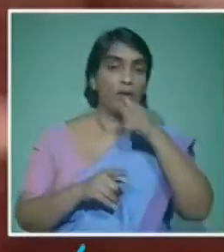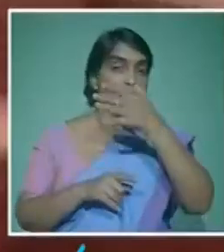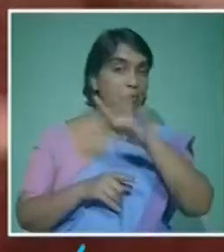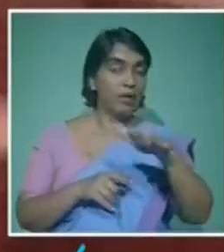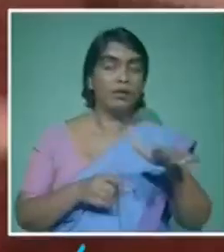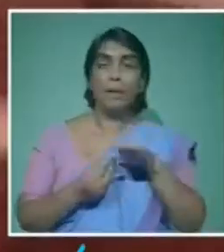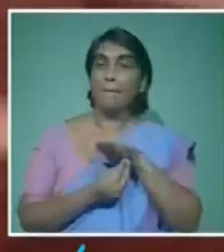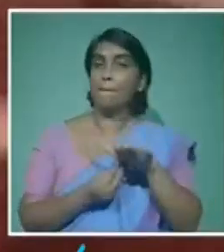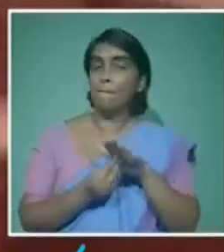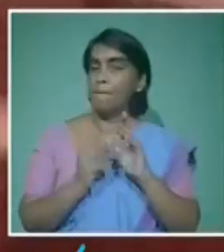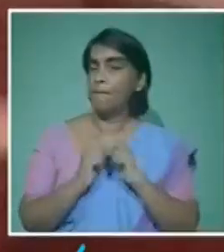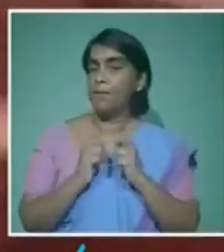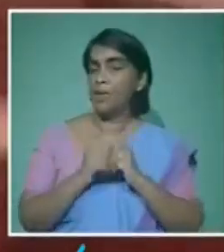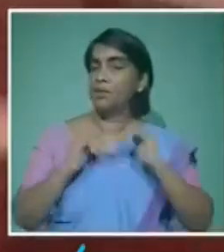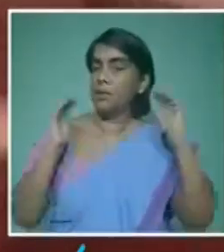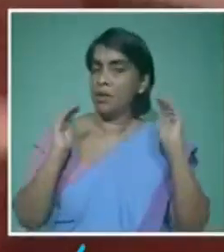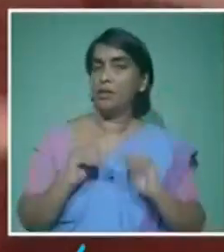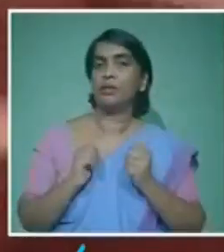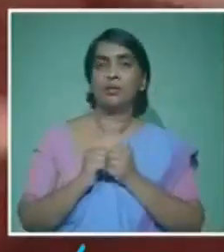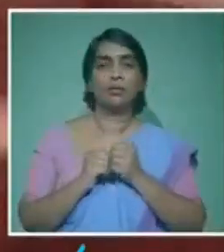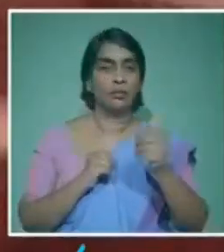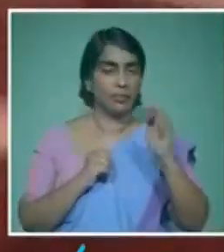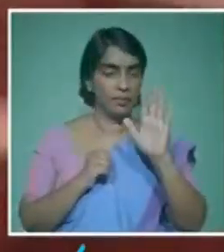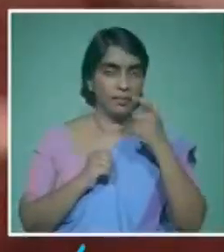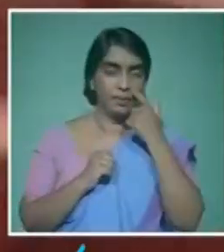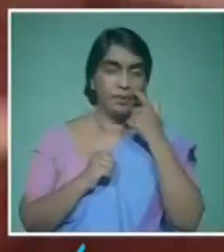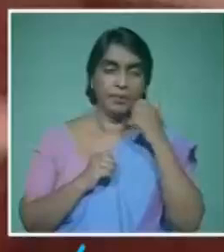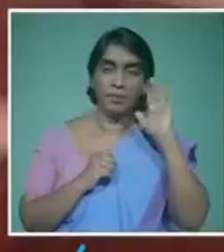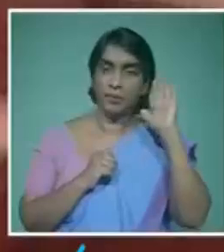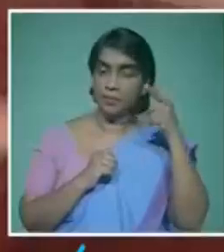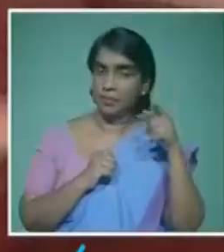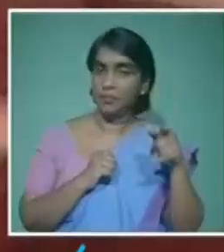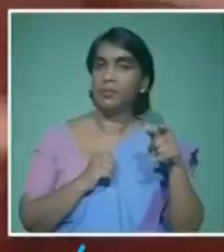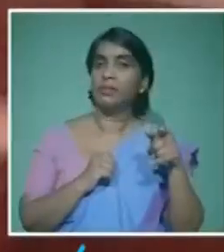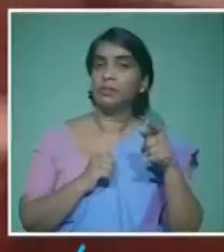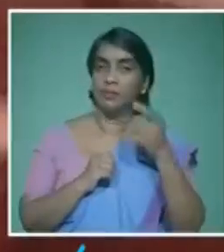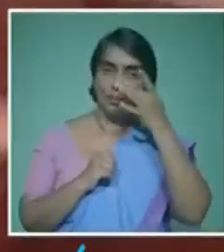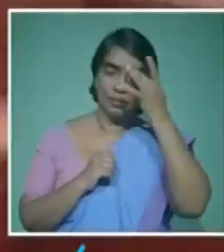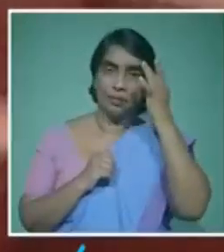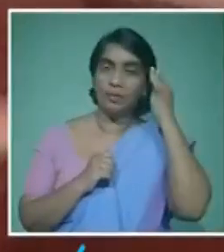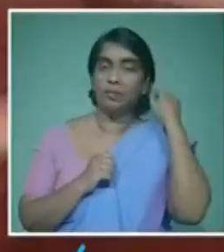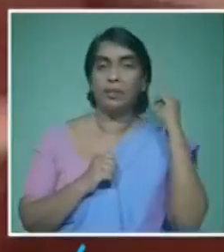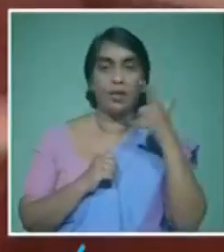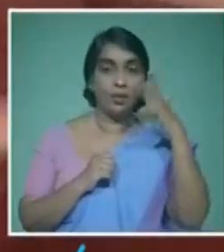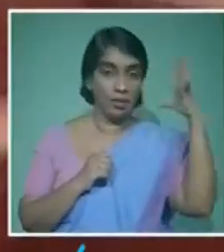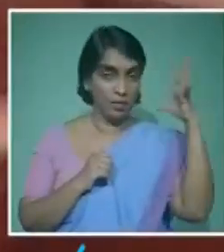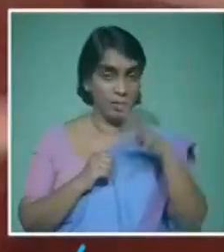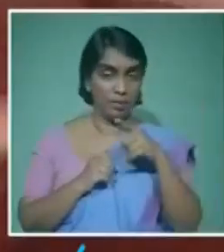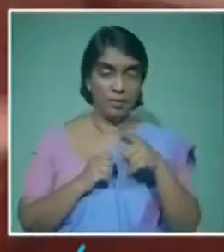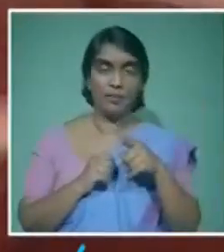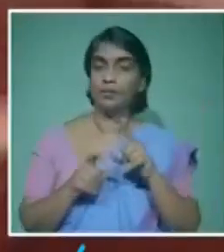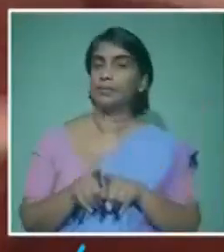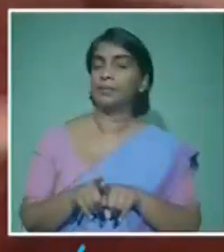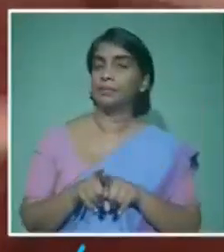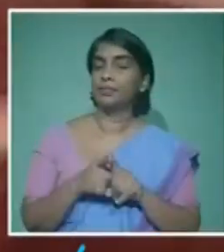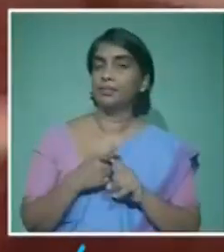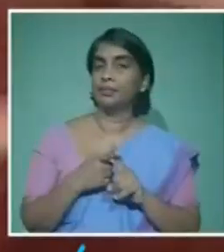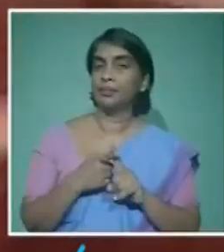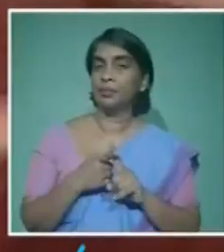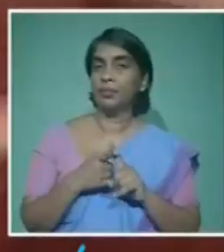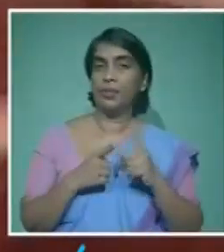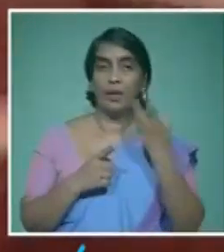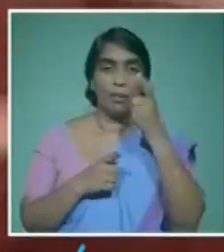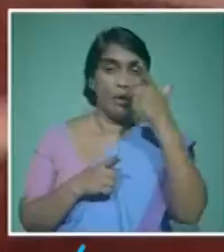முதல் 9 மாதங்களில் கருவாடு, உலர், நெத்தலி, மாசி, டின்மீன், மீனின உணவுகள்,